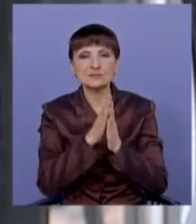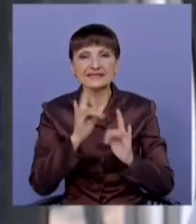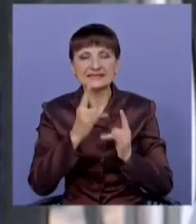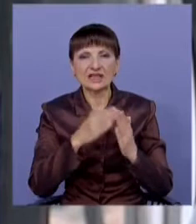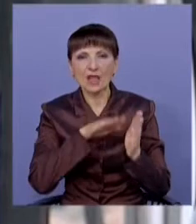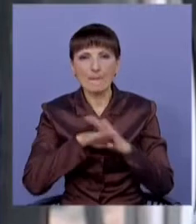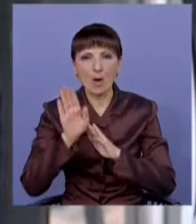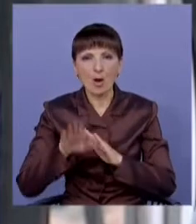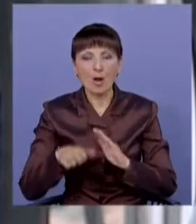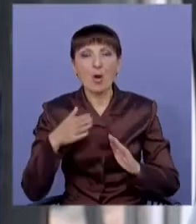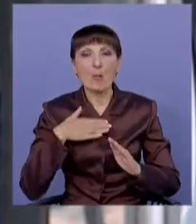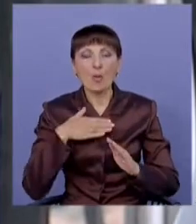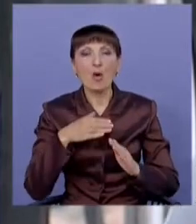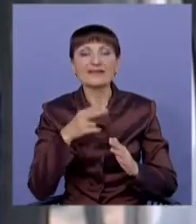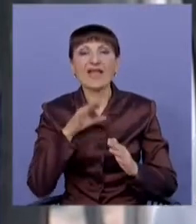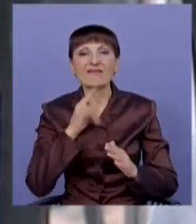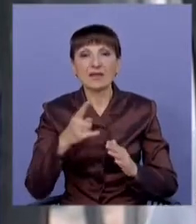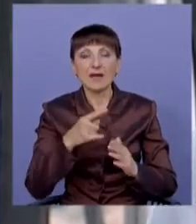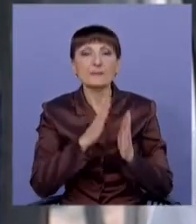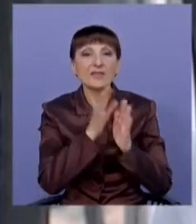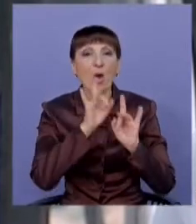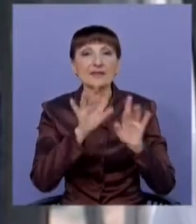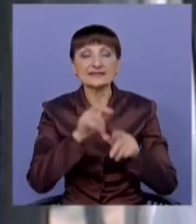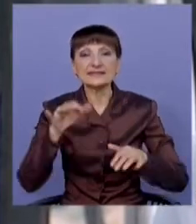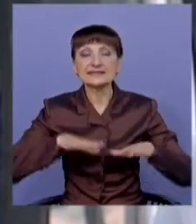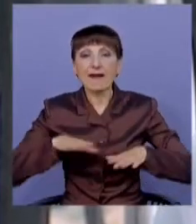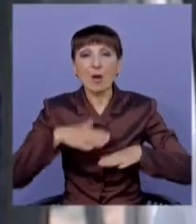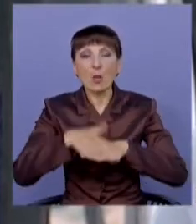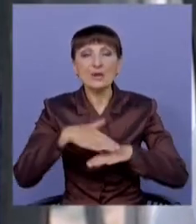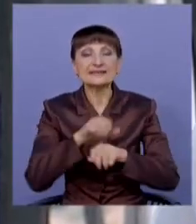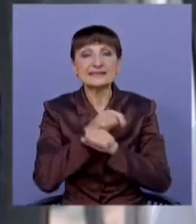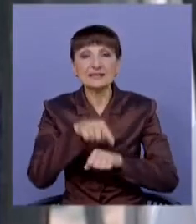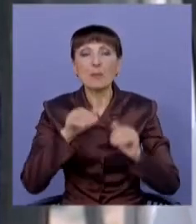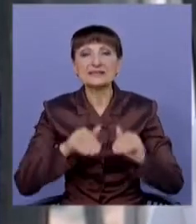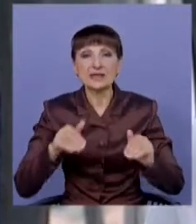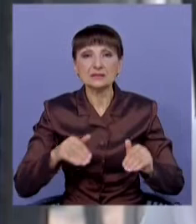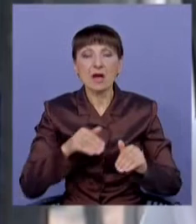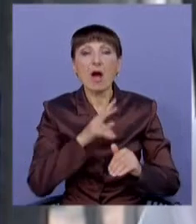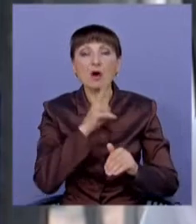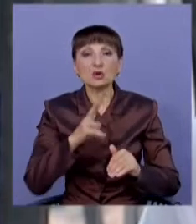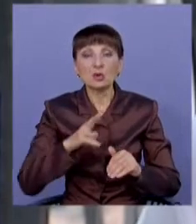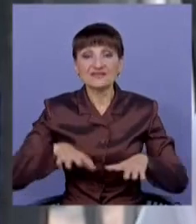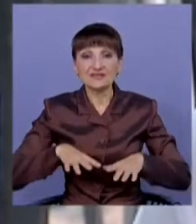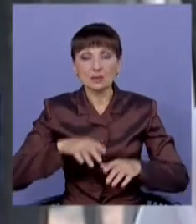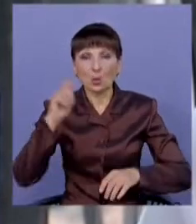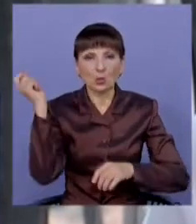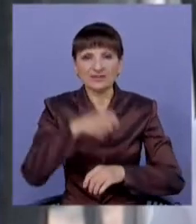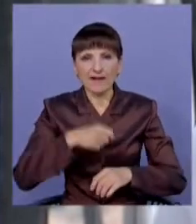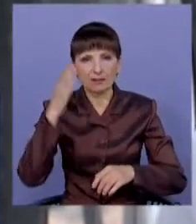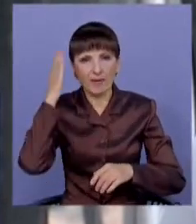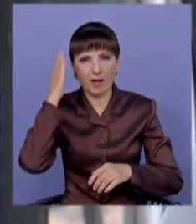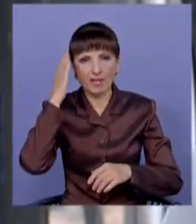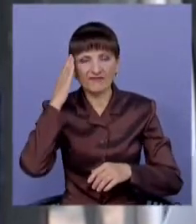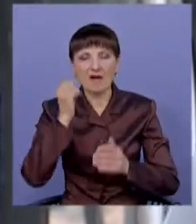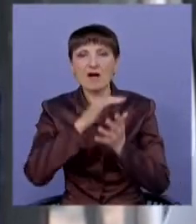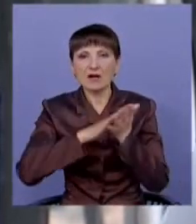детей в дом. Мой деверь пытался объяснить всадникам, что нельзя скакать по улице, где играют дети. Но кто-то из всадников ударил его камчой по голове.